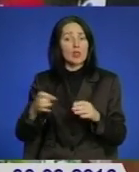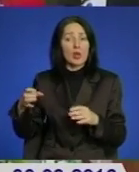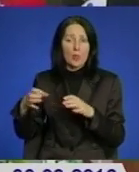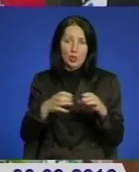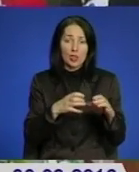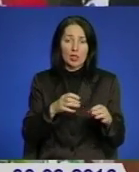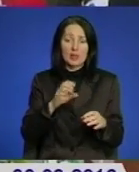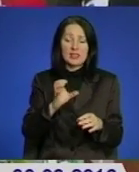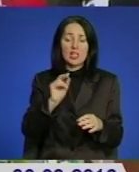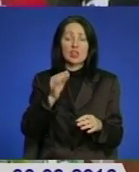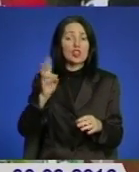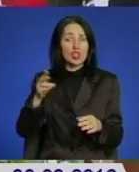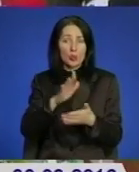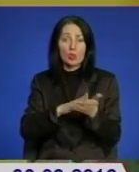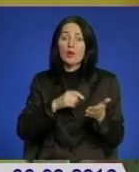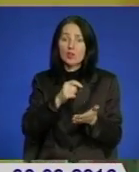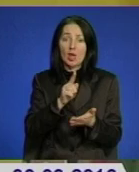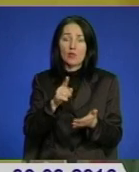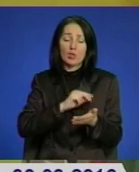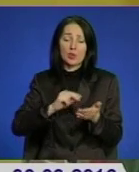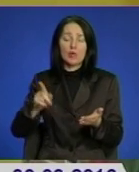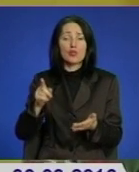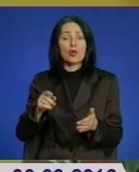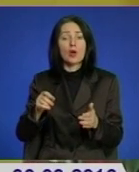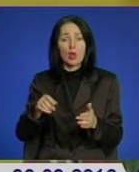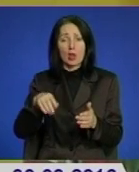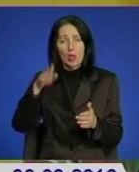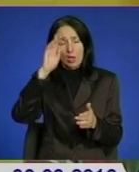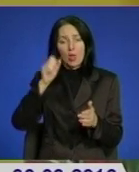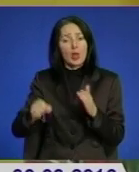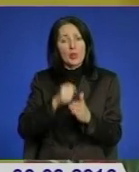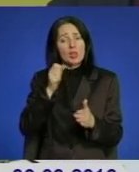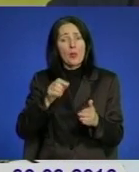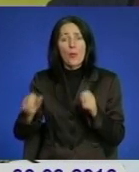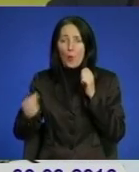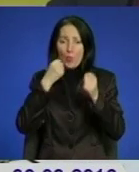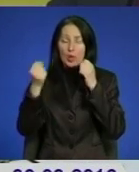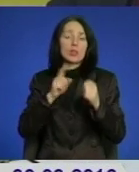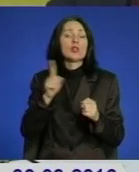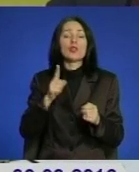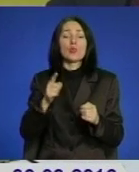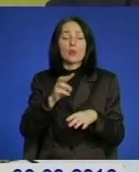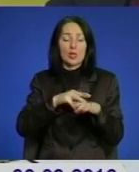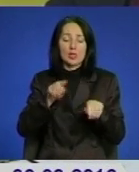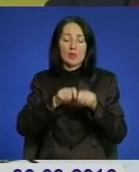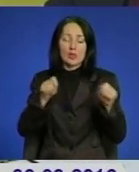одну заяву, де написав про те, що злочинці його побили, аби поліція відкрила ще одну справу за розбійний напад.